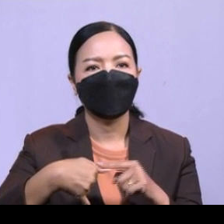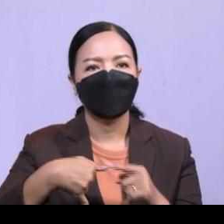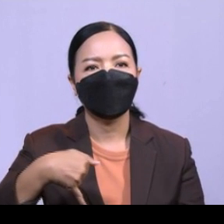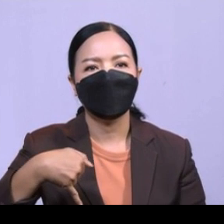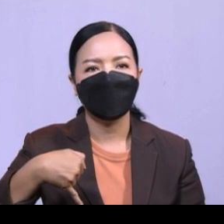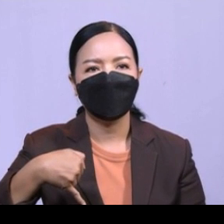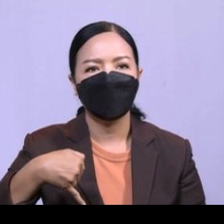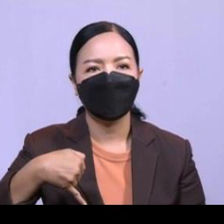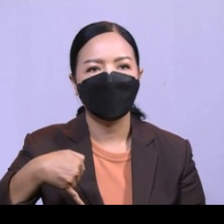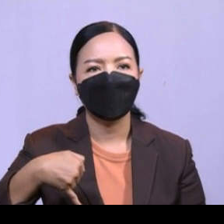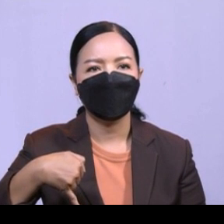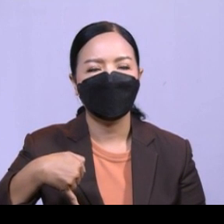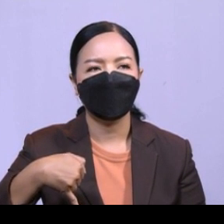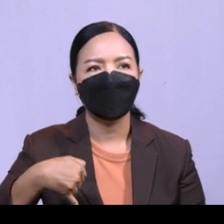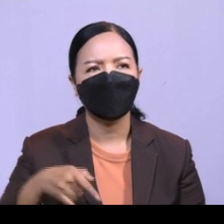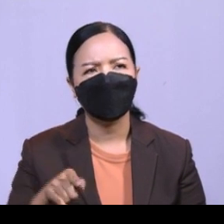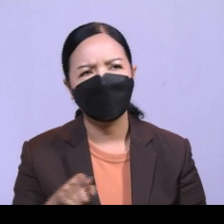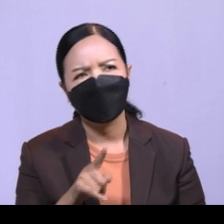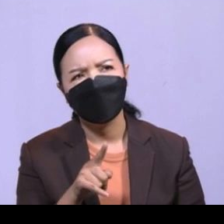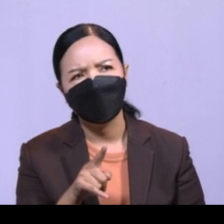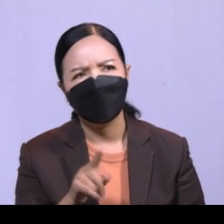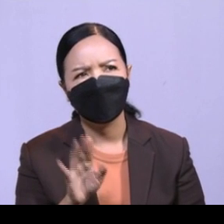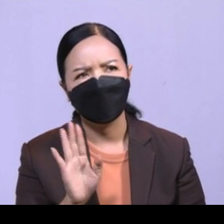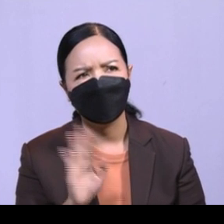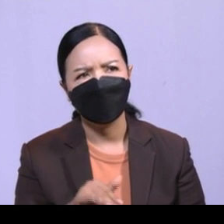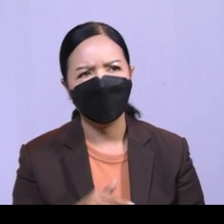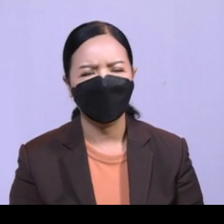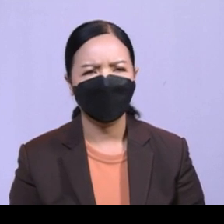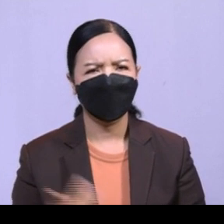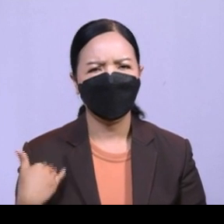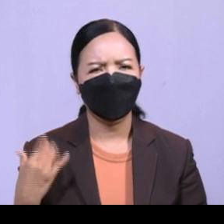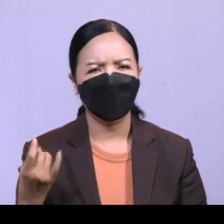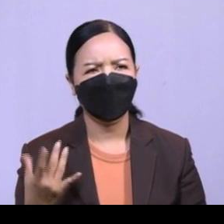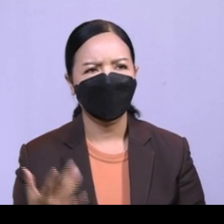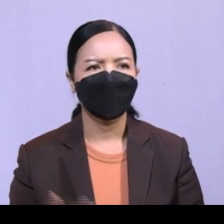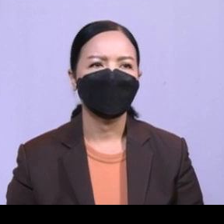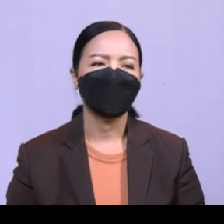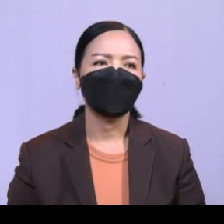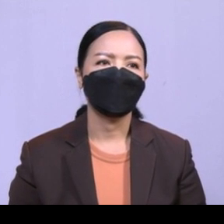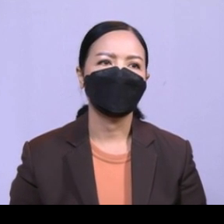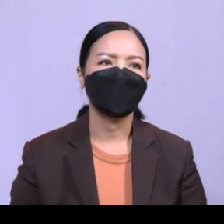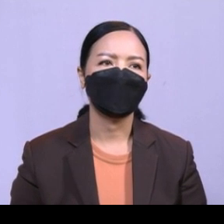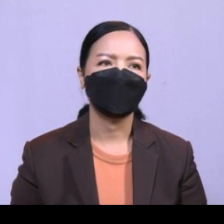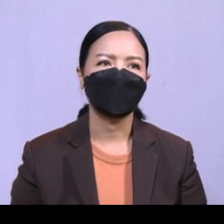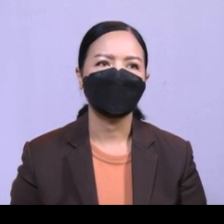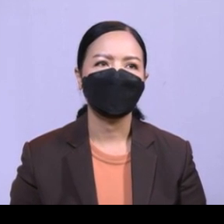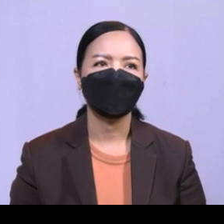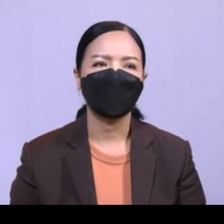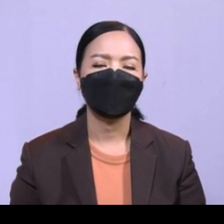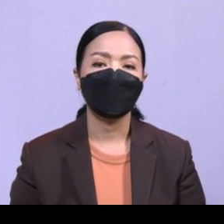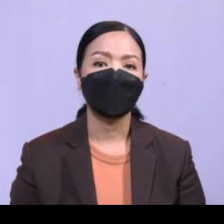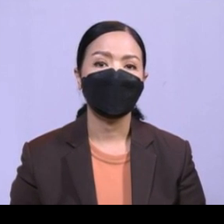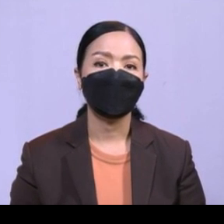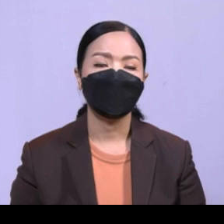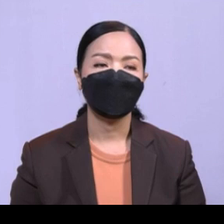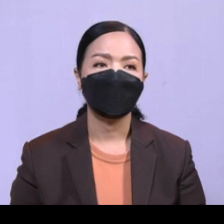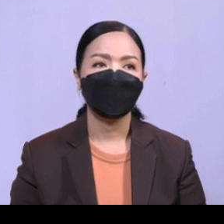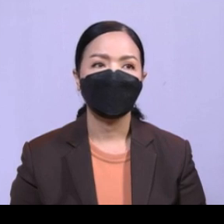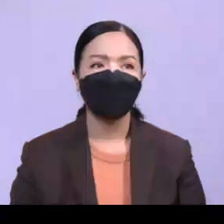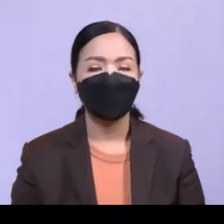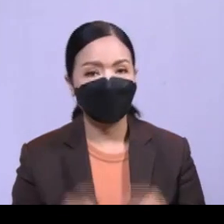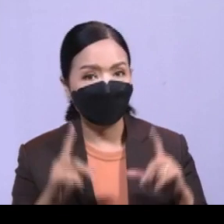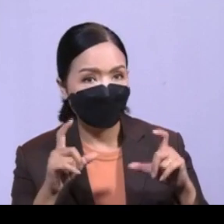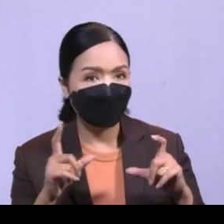อหายชาวเน็ตเขาก็เลยบอกอุ้ยเกิดอะไรขึ้น อันนี้เดี๋ยวอันนี้ด้วยความในทางการถ่ายภ